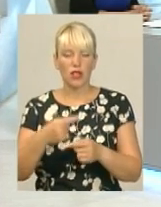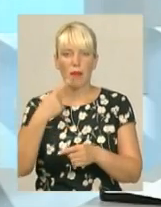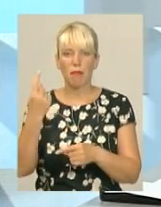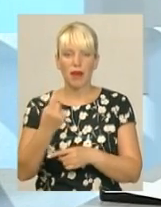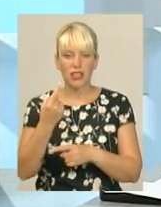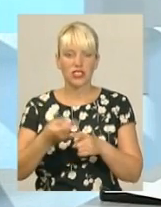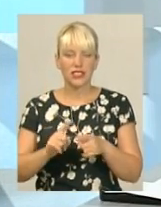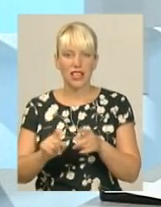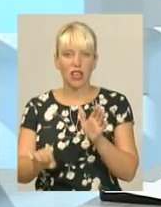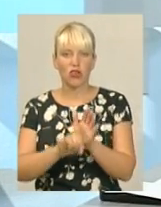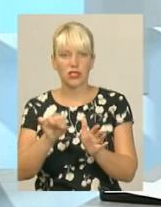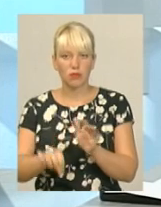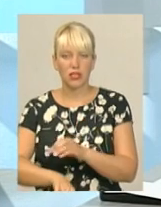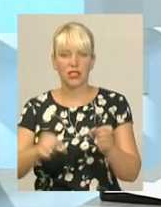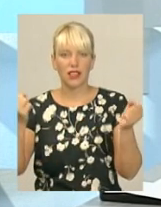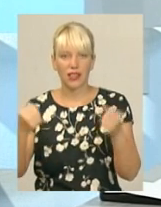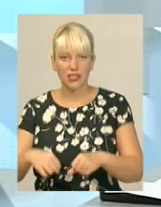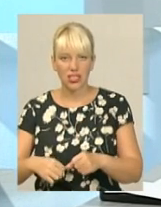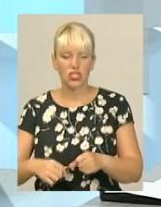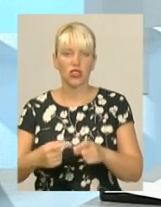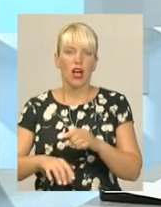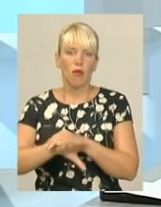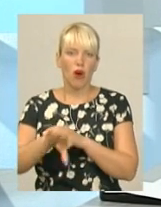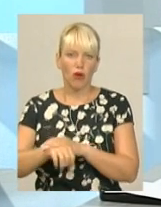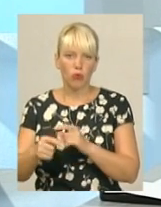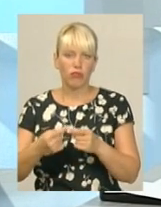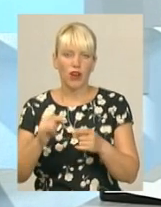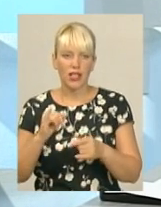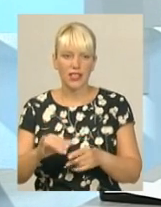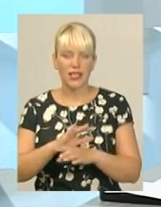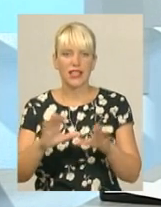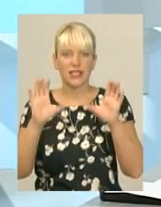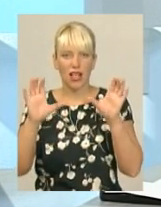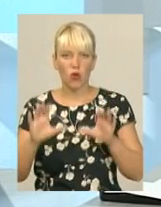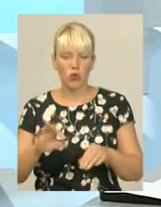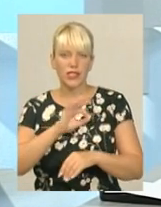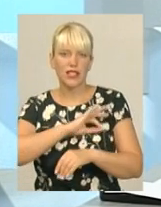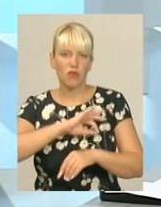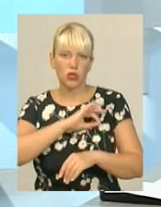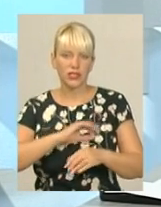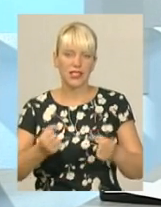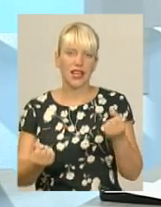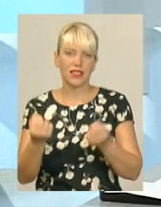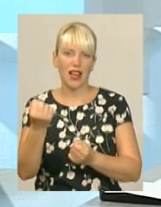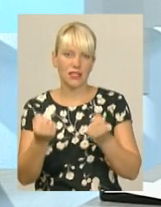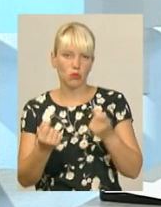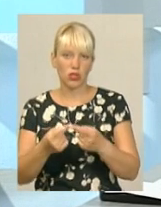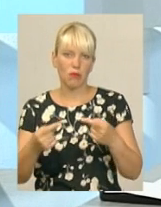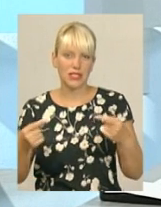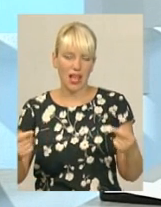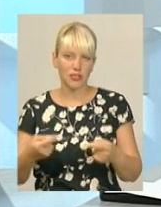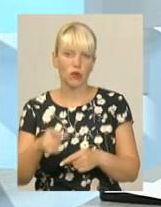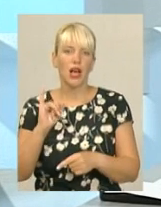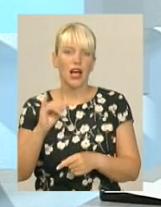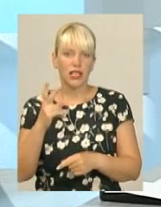розкриття розбійних нападів, крадіжок, пограбувань та незаконних заволодінь транспортними засобами. Другий пріоритетний напрямок в нашій